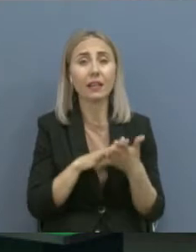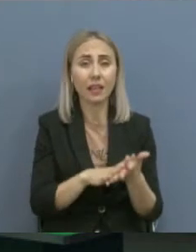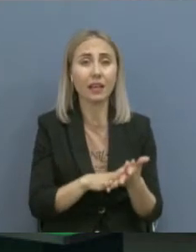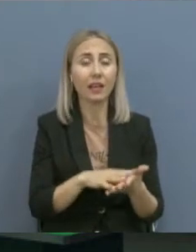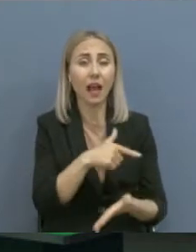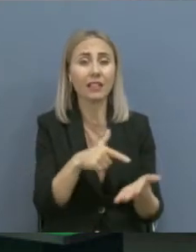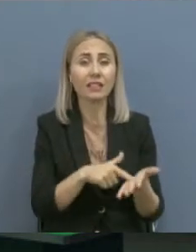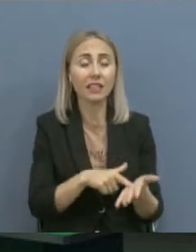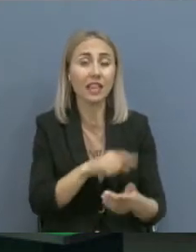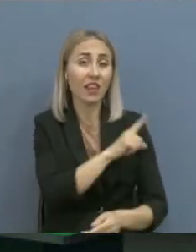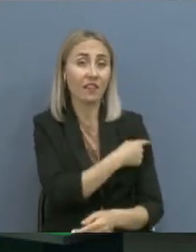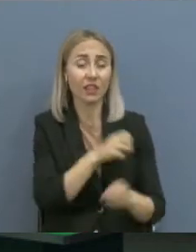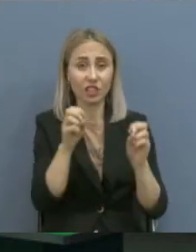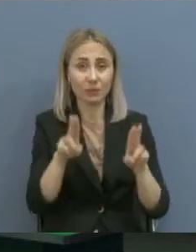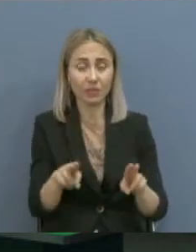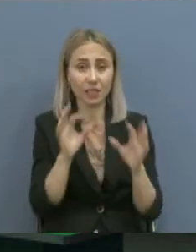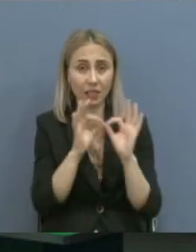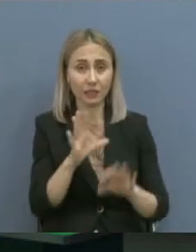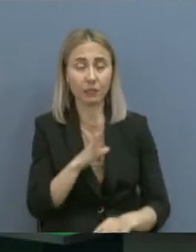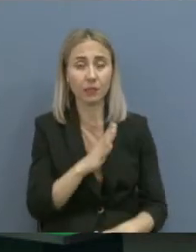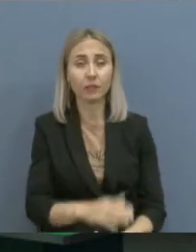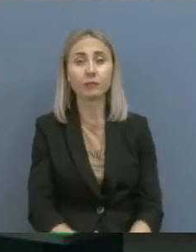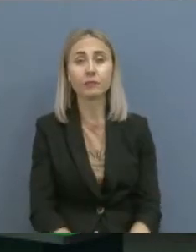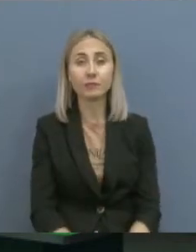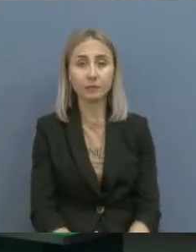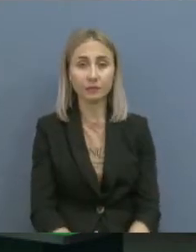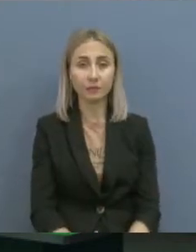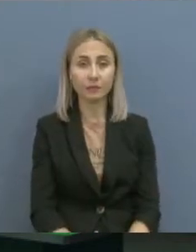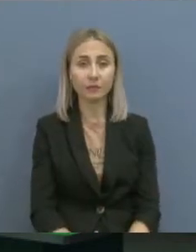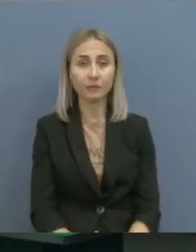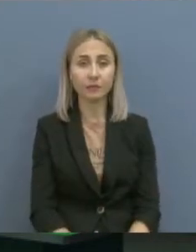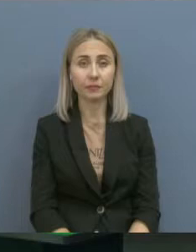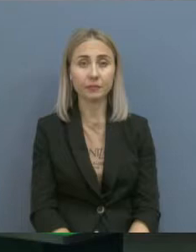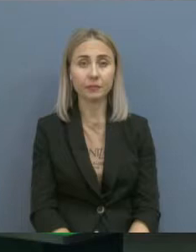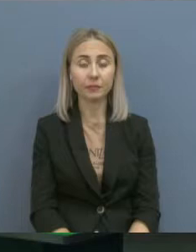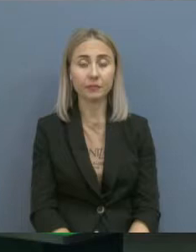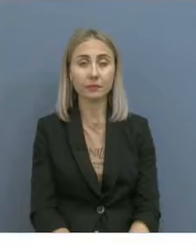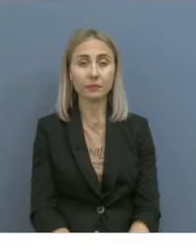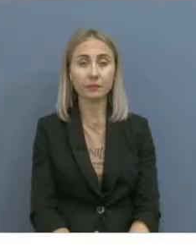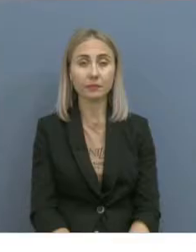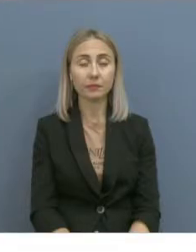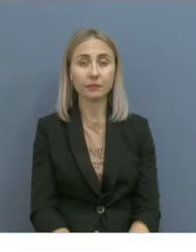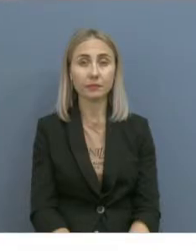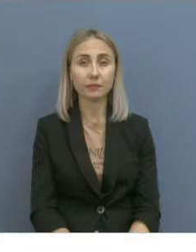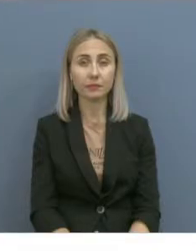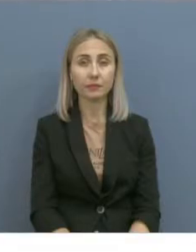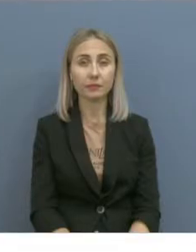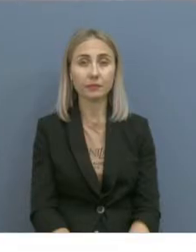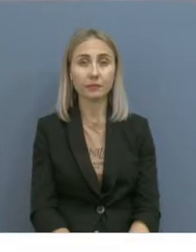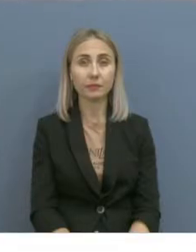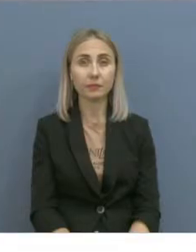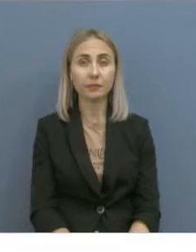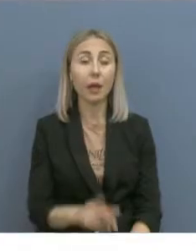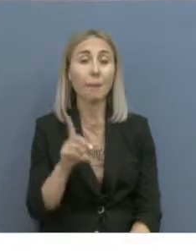қабылдайтын болады. Бұл туралы брифингте қаланың эпидемиологтары мәлімдеді. Көкшетауда дүйсенбі